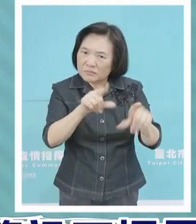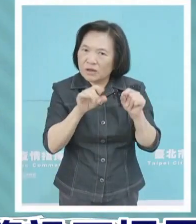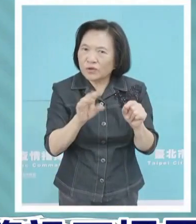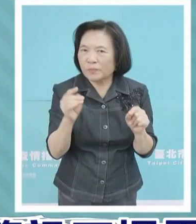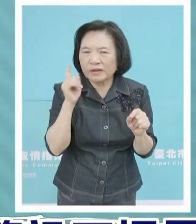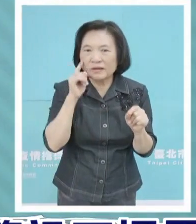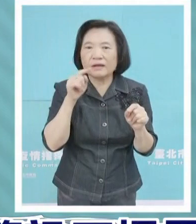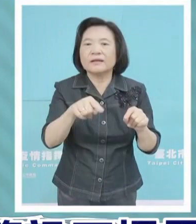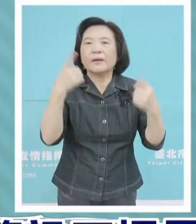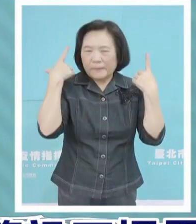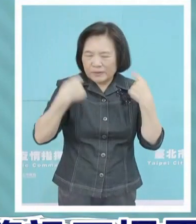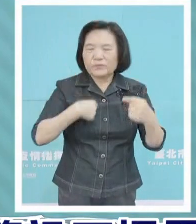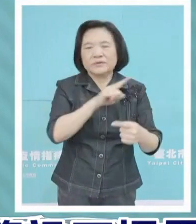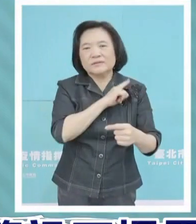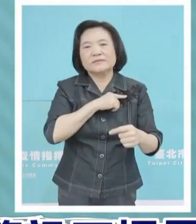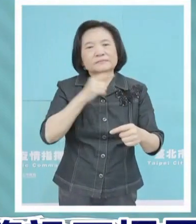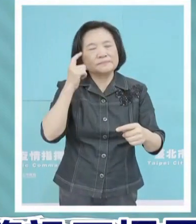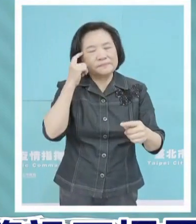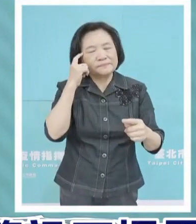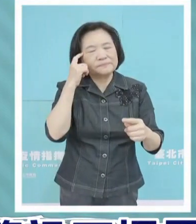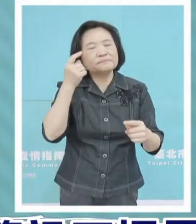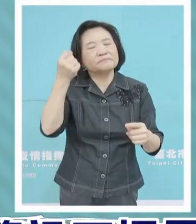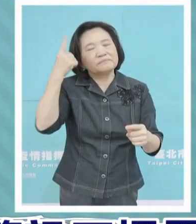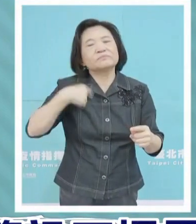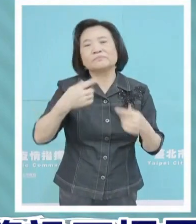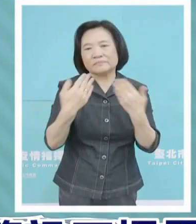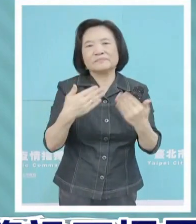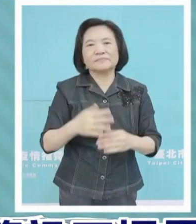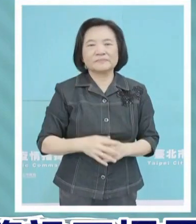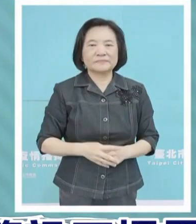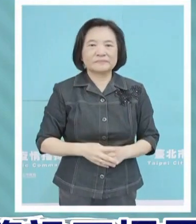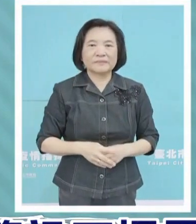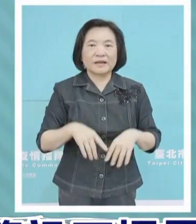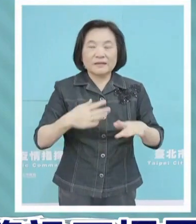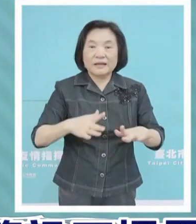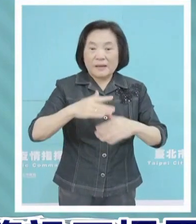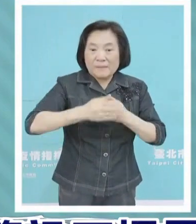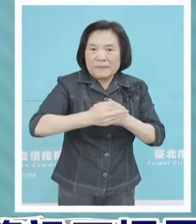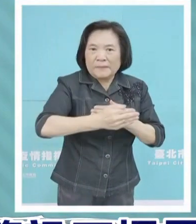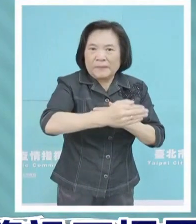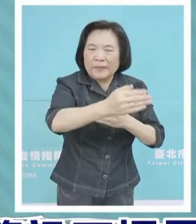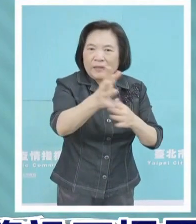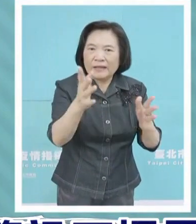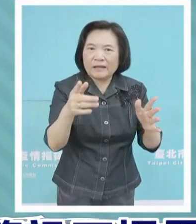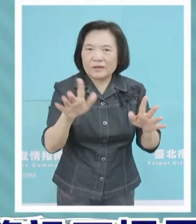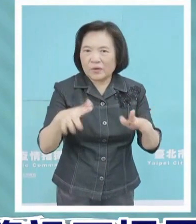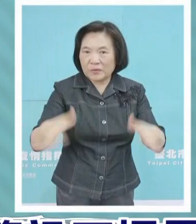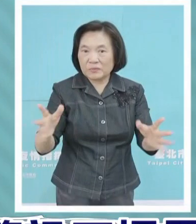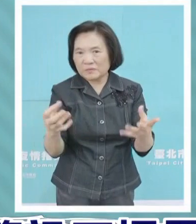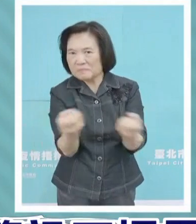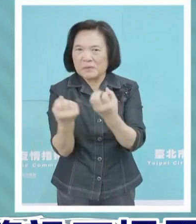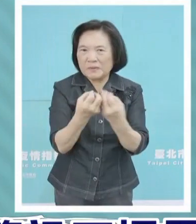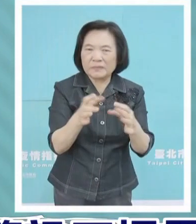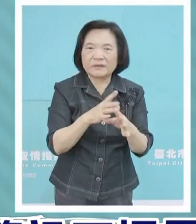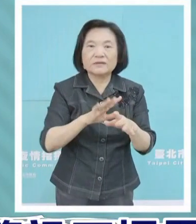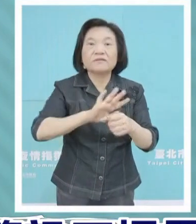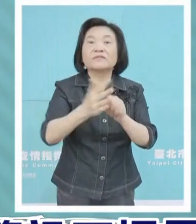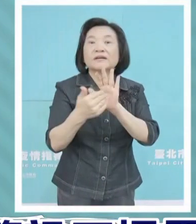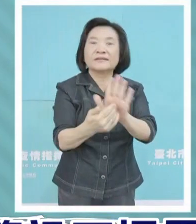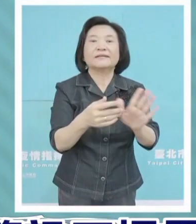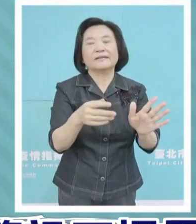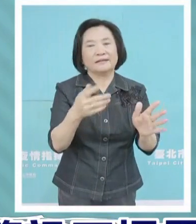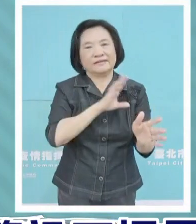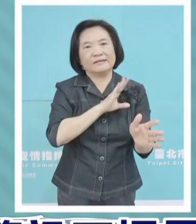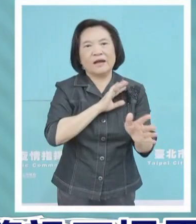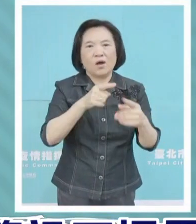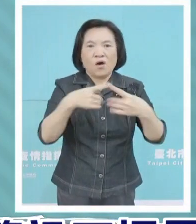以过程里面我当然知道很多人在疫苗防疫期间，我接到非常非常多的请求